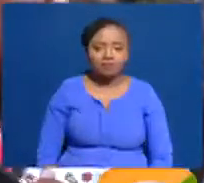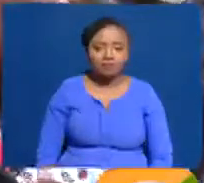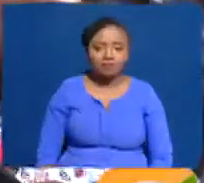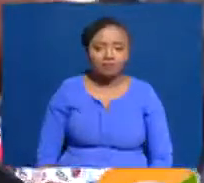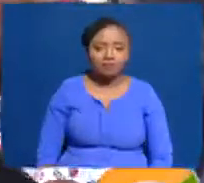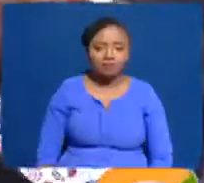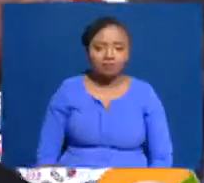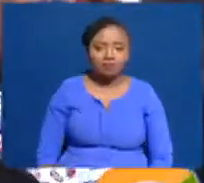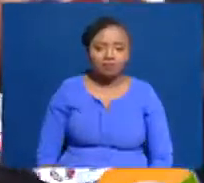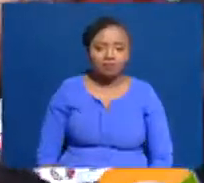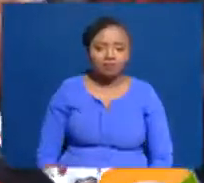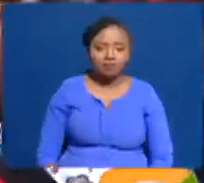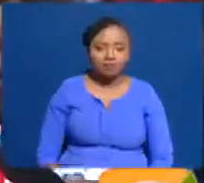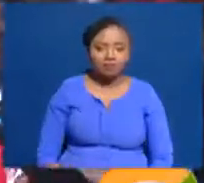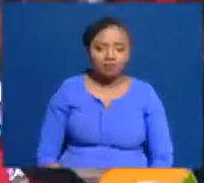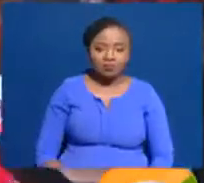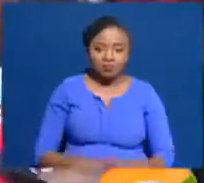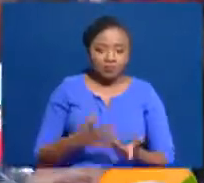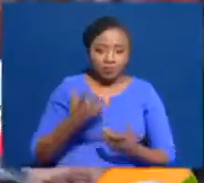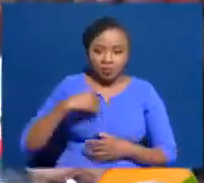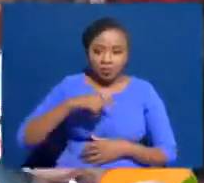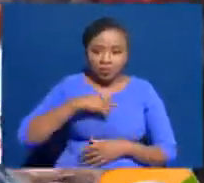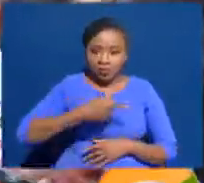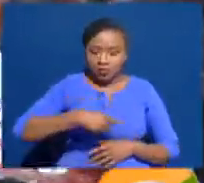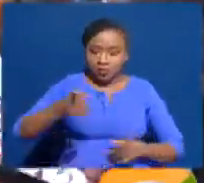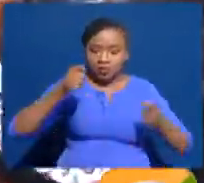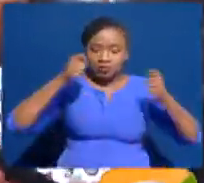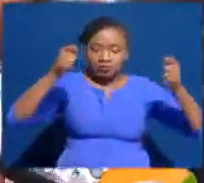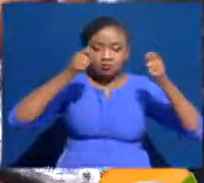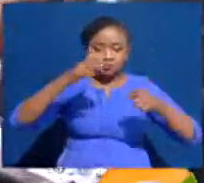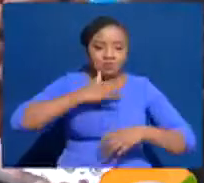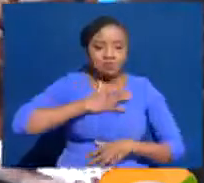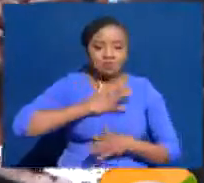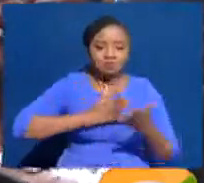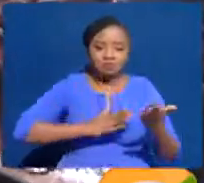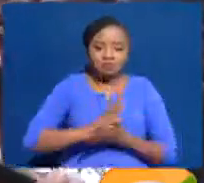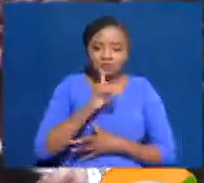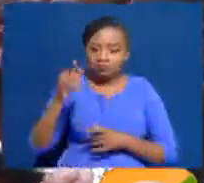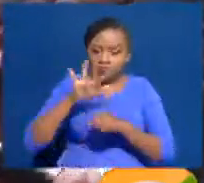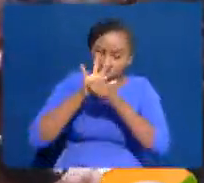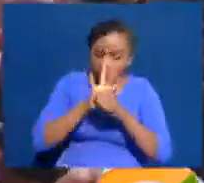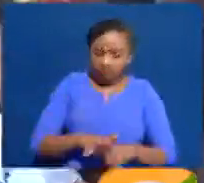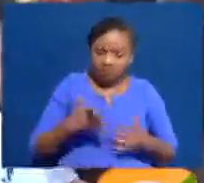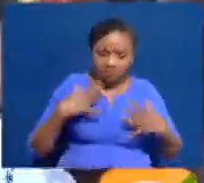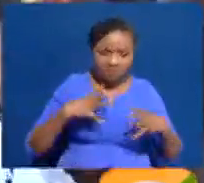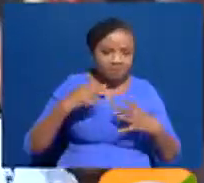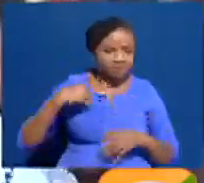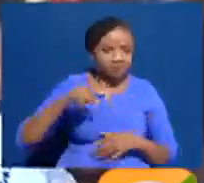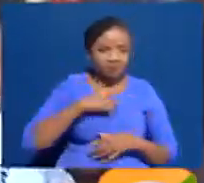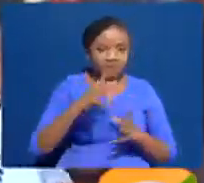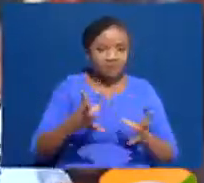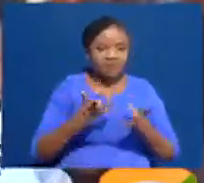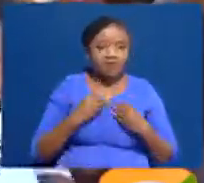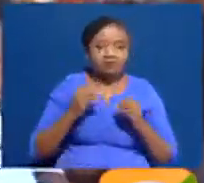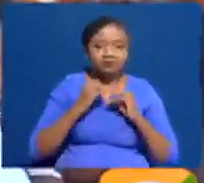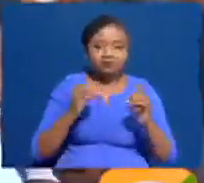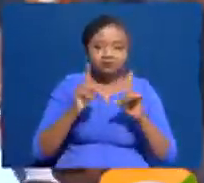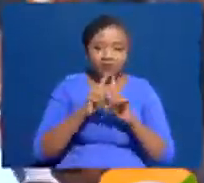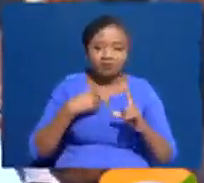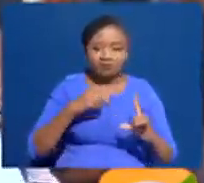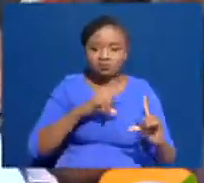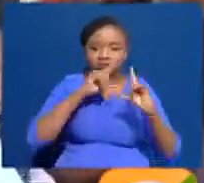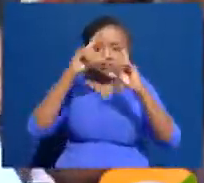Sisi tunasema kwamba hii ni haki yetu, wanapiga watu, na hatutakubali, na sisi tutaandamana. Kwa hivyo sisi tunamwambia